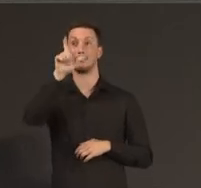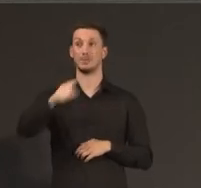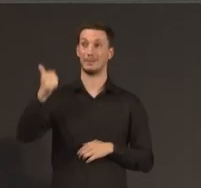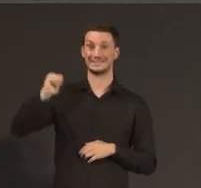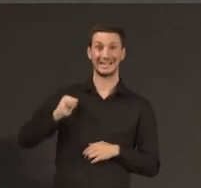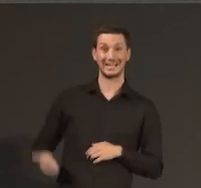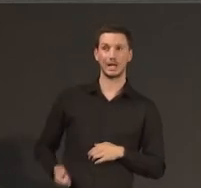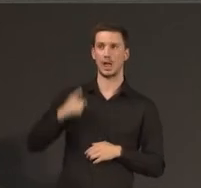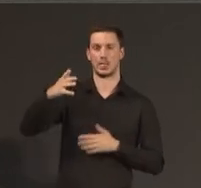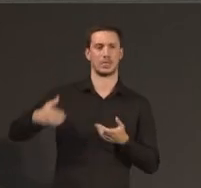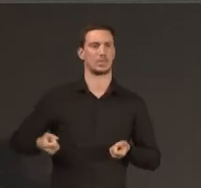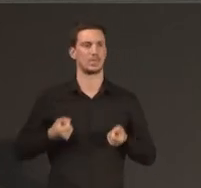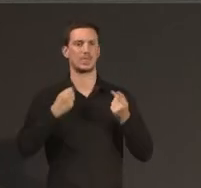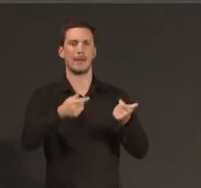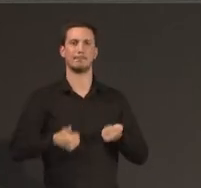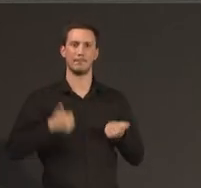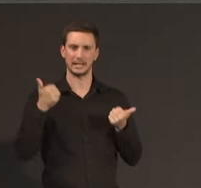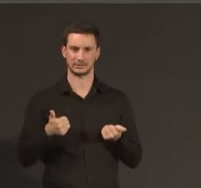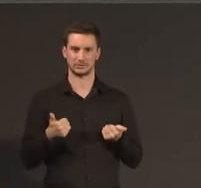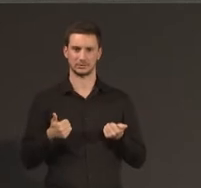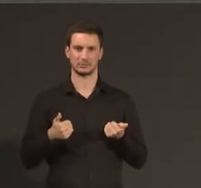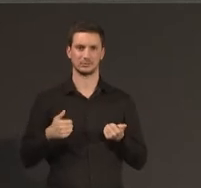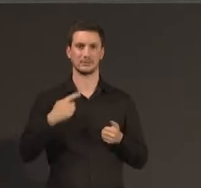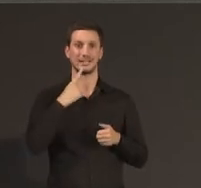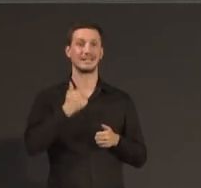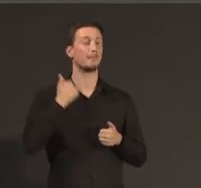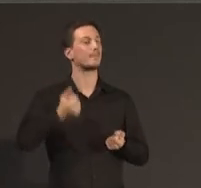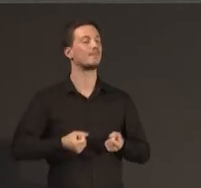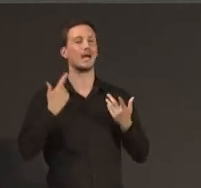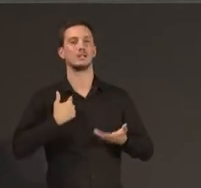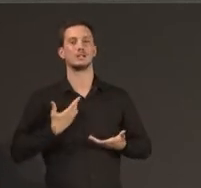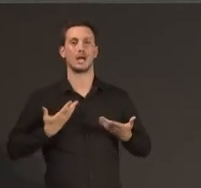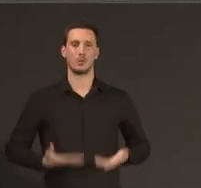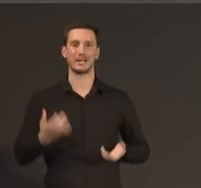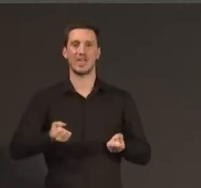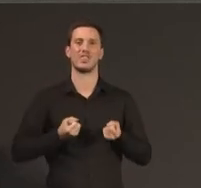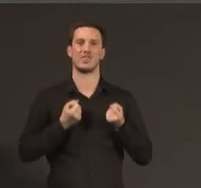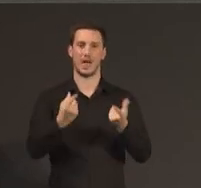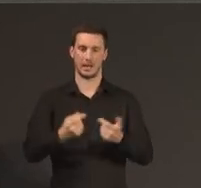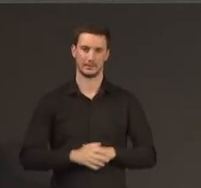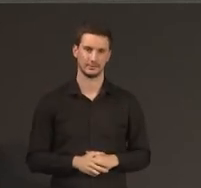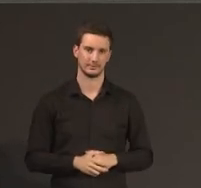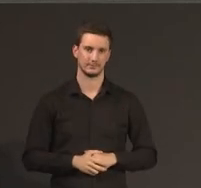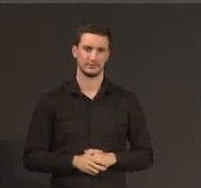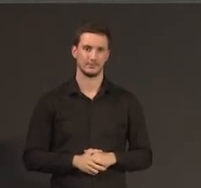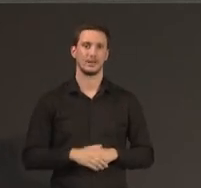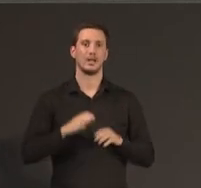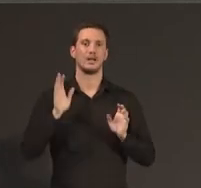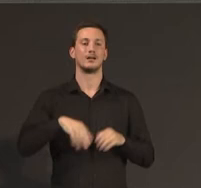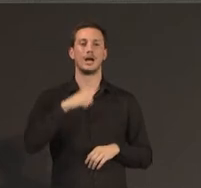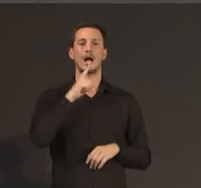les que donen més. No hi ha res que doni més satisfacció que el donar. Us parlava